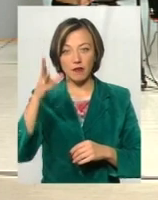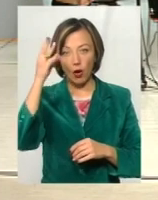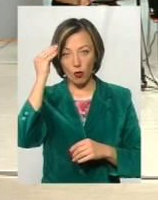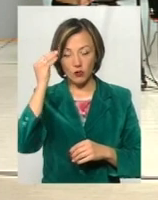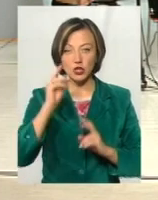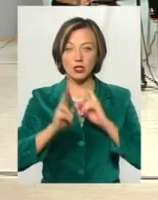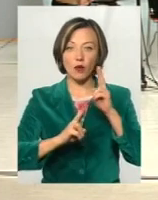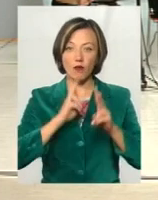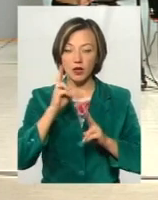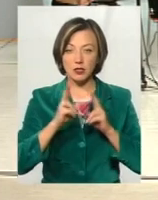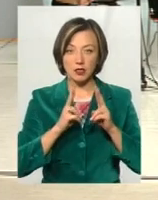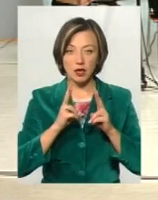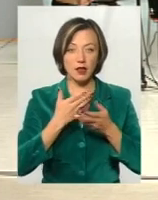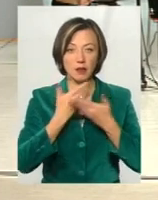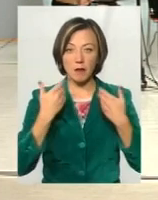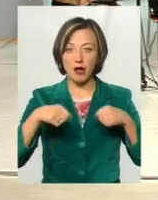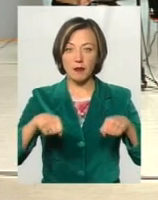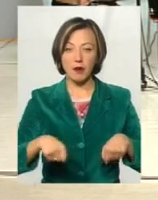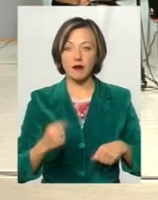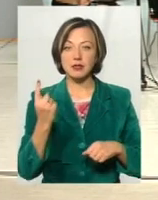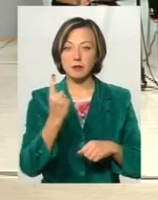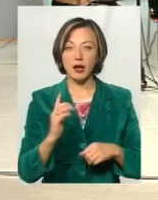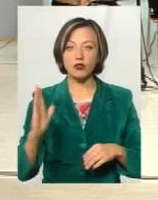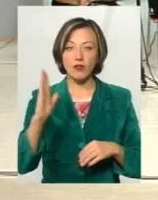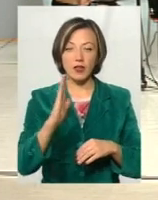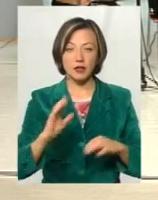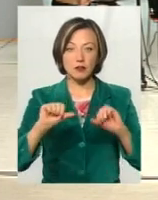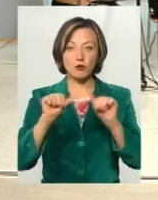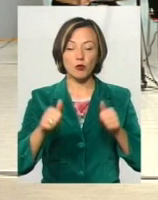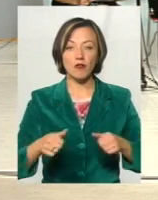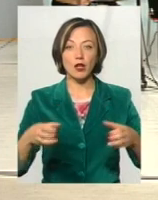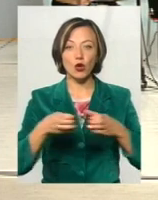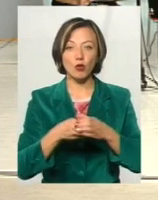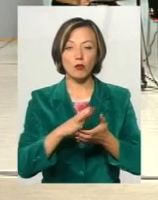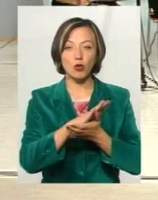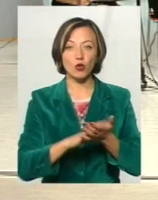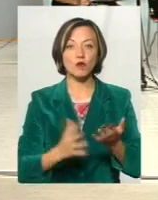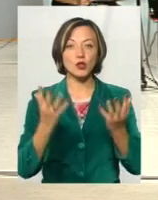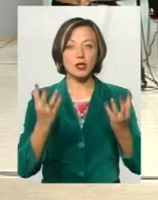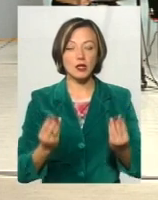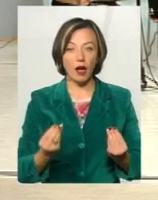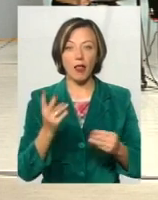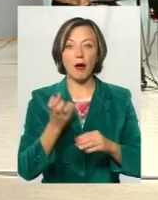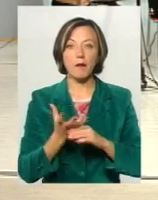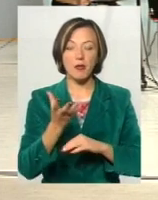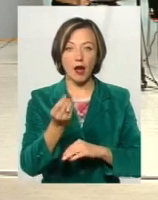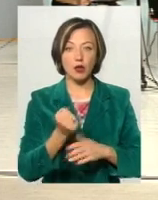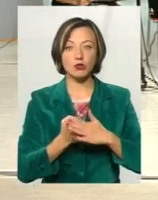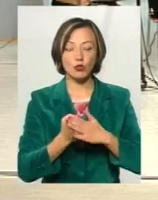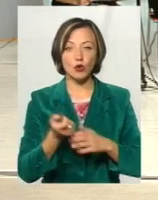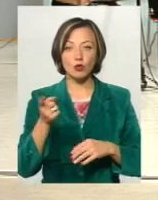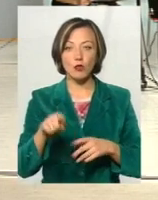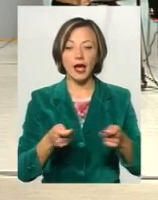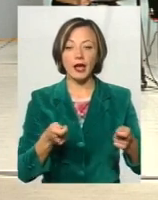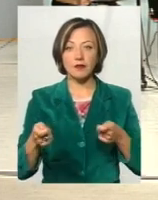враховуючи зауваження, не мали права з 1 вересня сформувати групи продовженого дня на платній основі. Тому